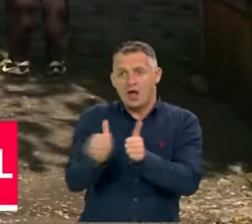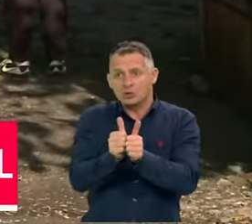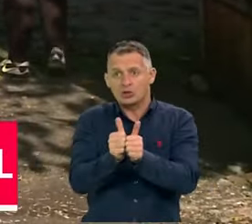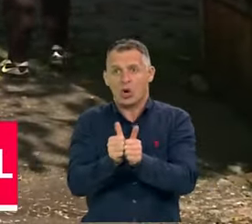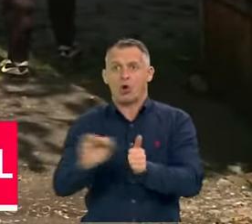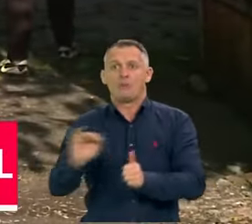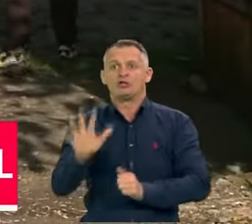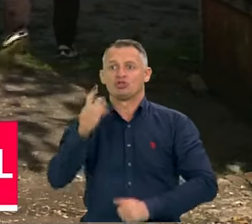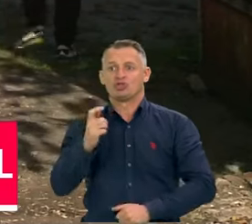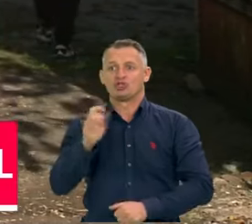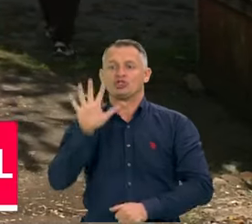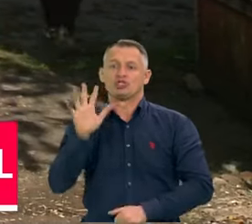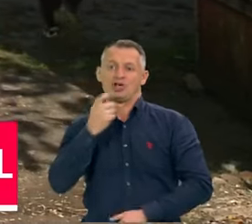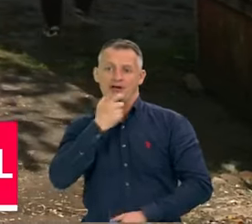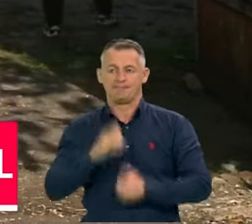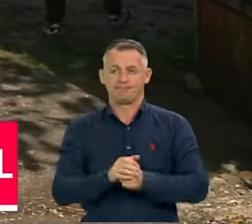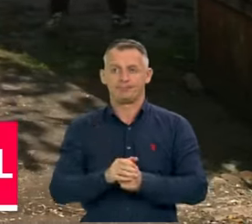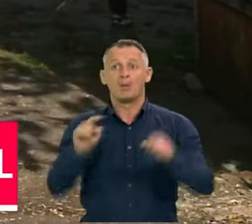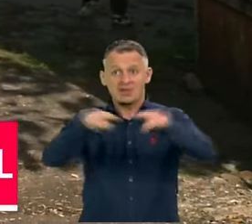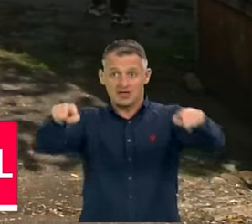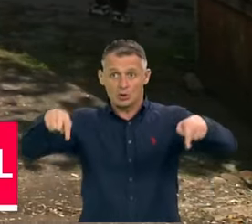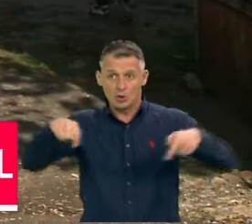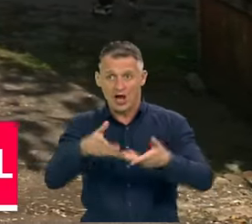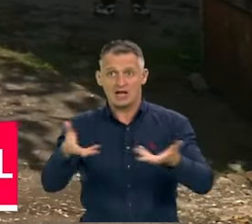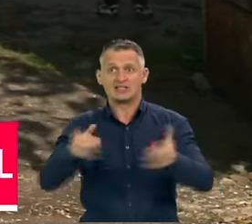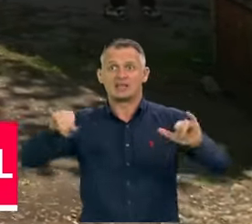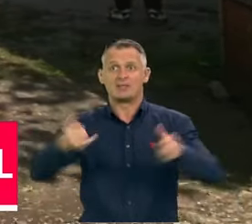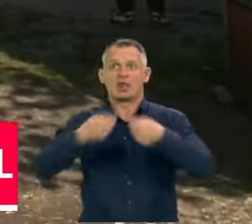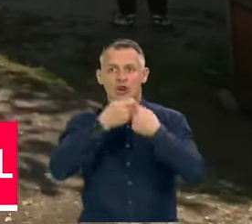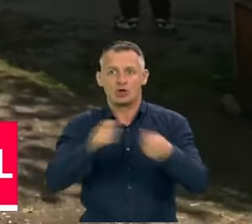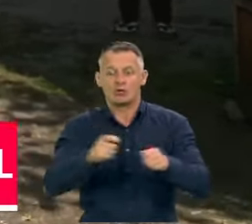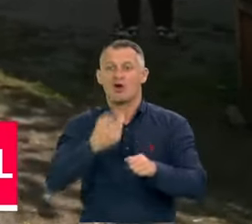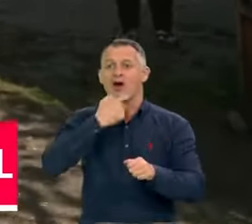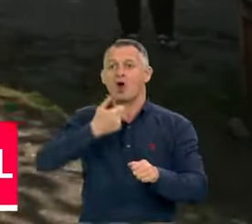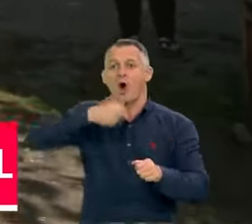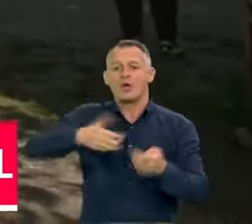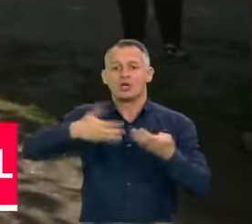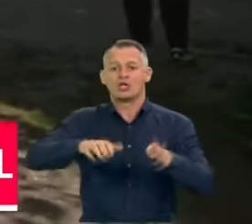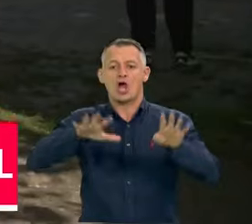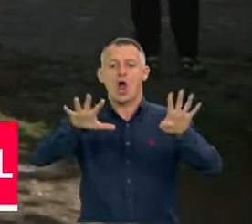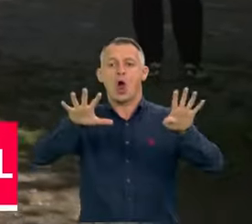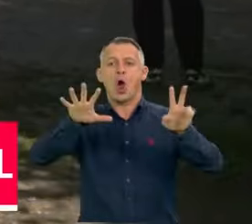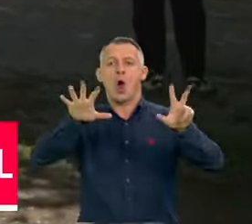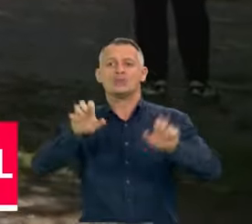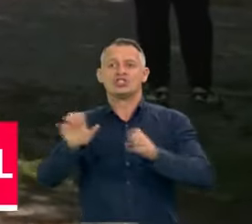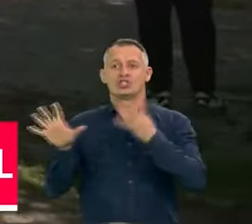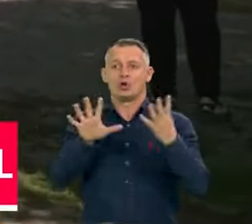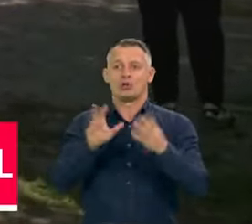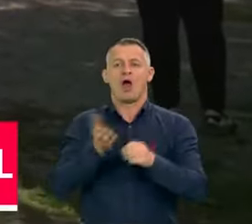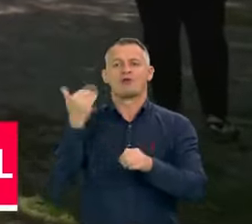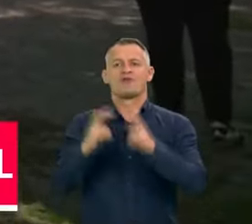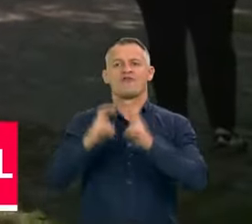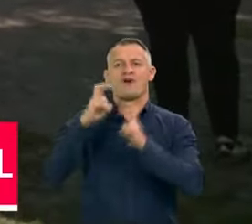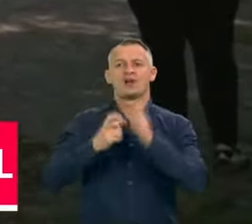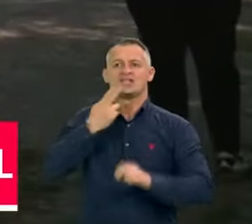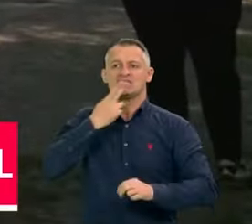de cinci ani pe Terenul pe care s a întâmplat totul în anii 1989 se afla de altfel Fabrica de